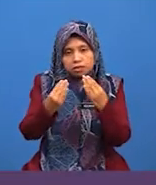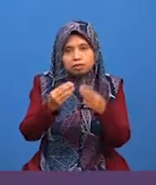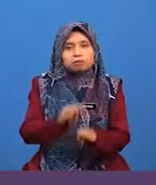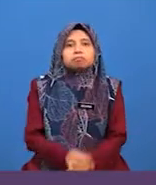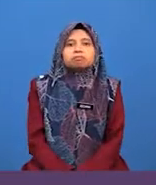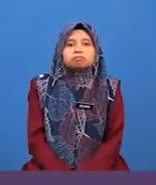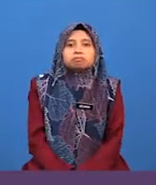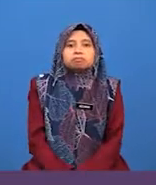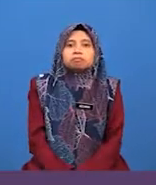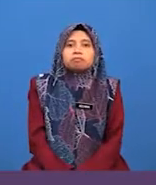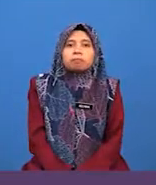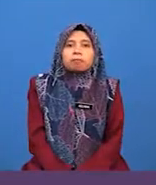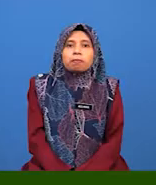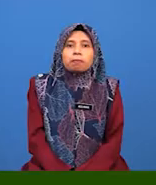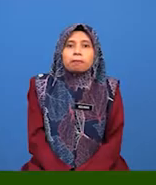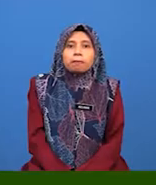terbalik.